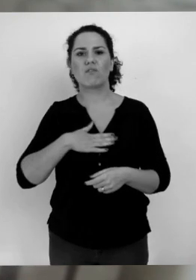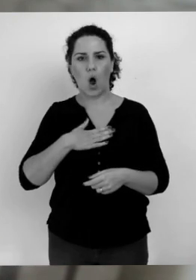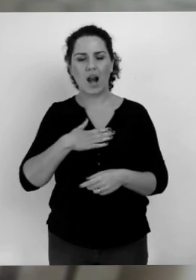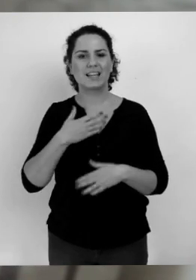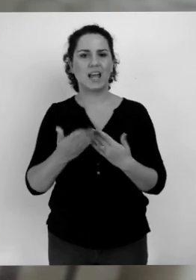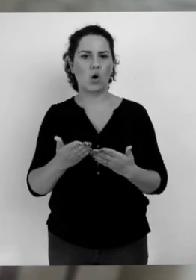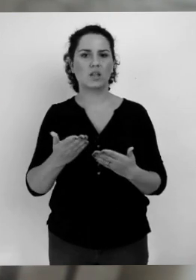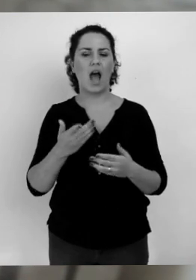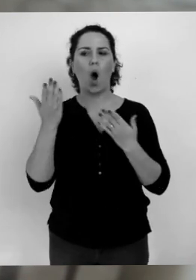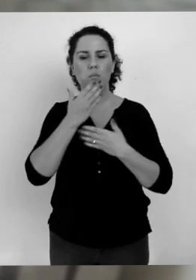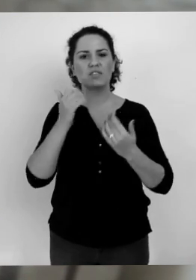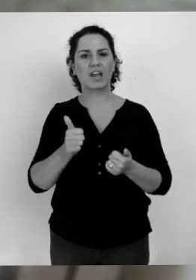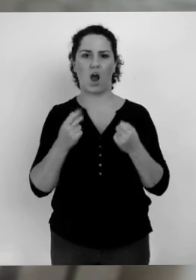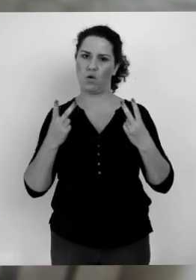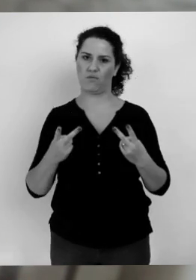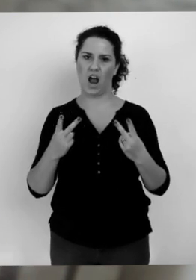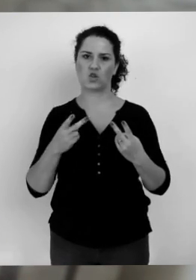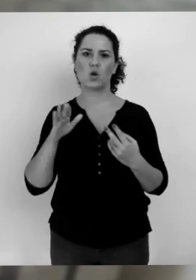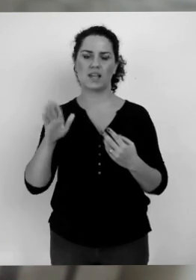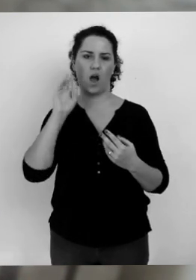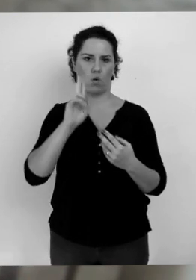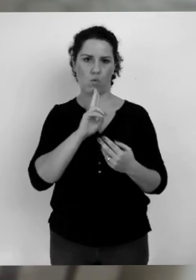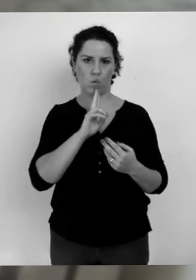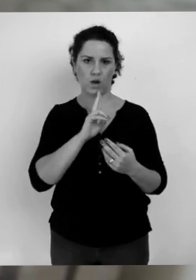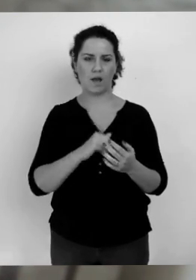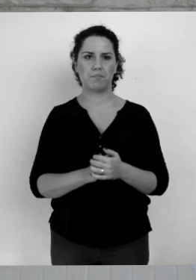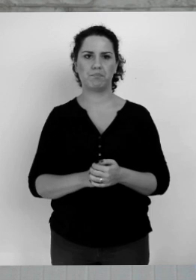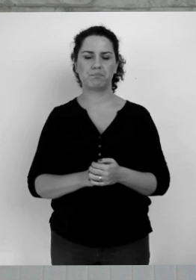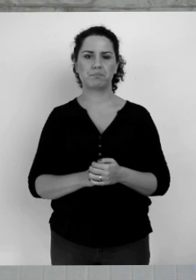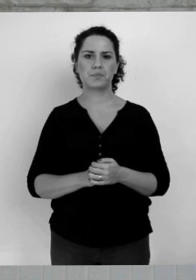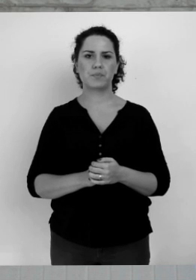da, obrazovanje je jako važno za gluhe.